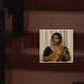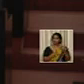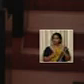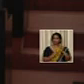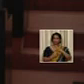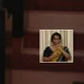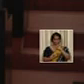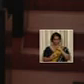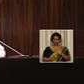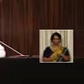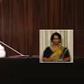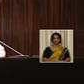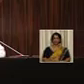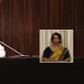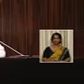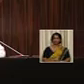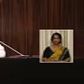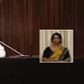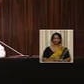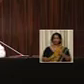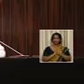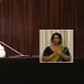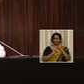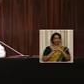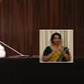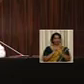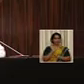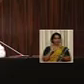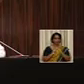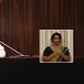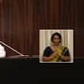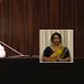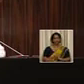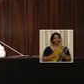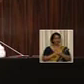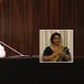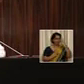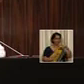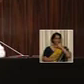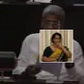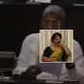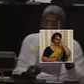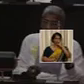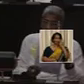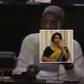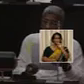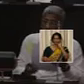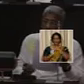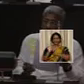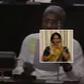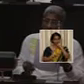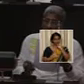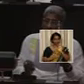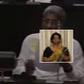යුතුයි මම යෝජනා කරමි. ගරු අධ්‍යාපන අමාත්‍යතුමා. ගරු නියෝජ්‍ය කතානායකතුමනි 2021 වර්ෂය